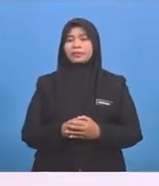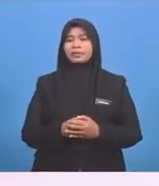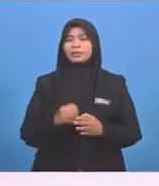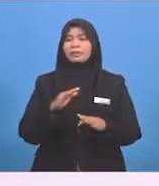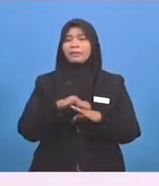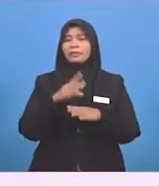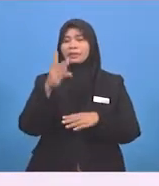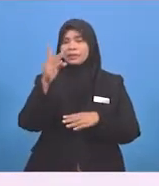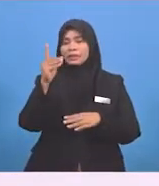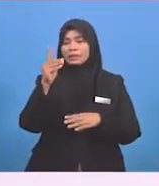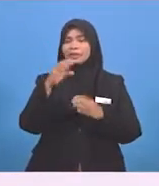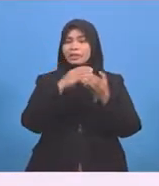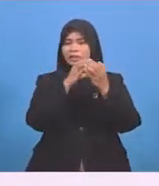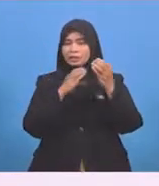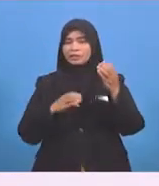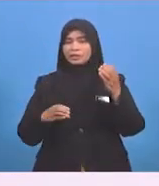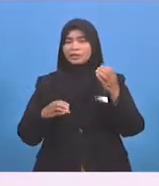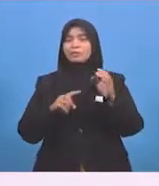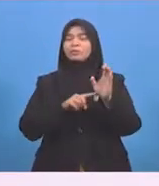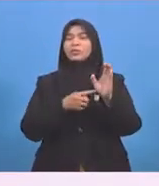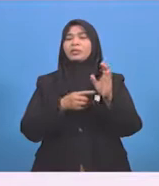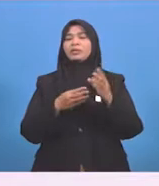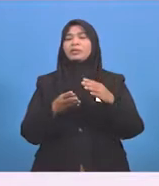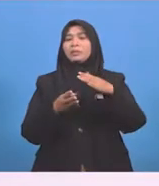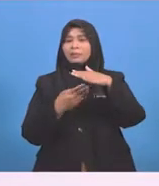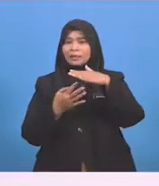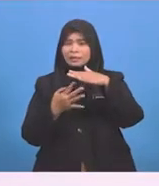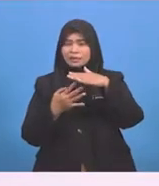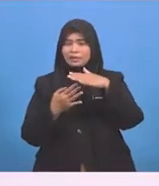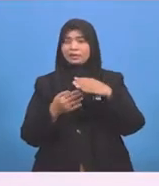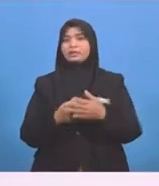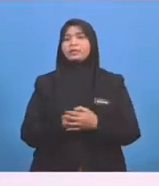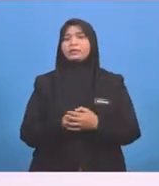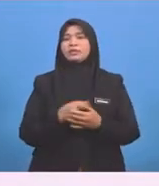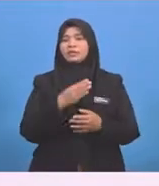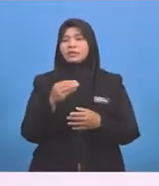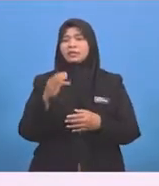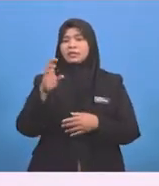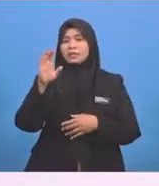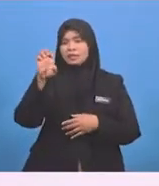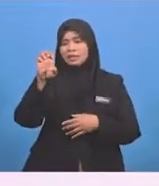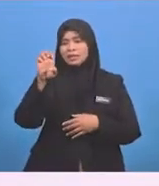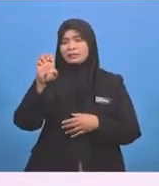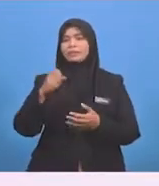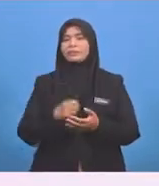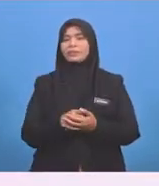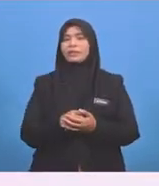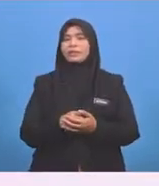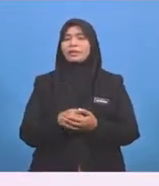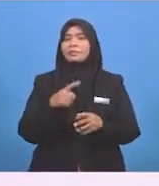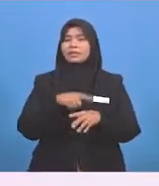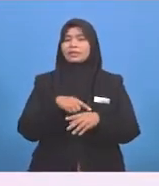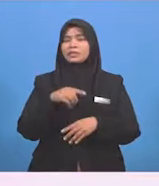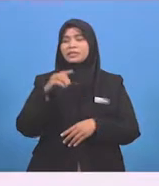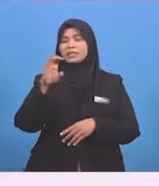Pada D, cecair mula mendidih beberapa ketika sehingga titik E. Sepanjang masa